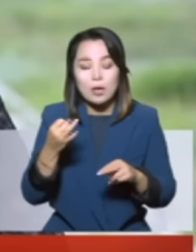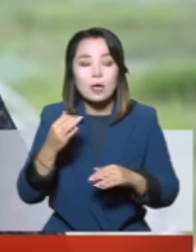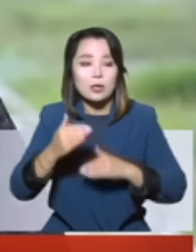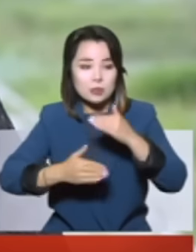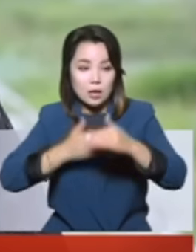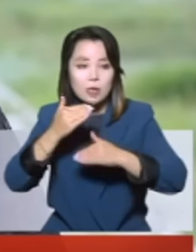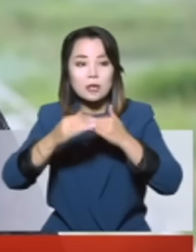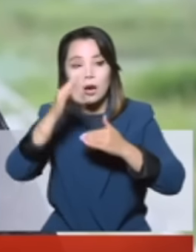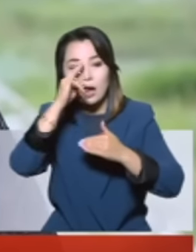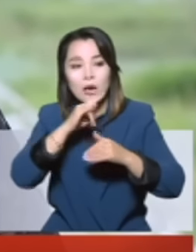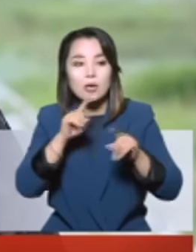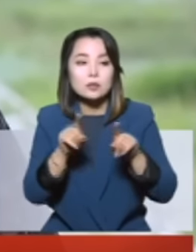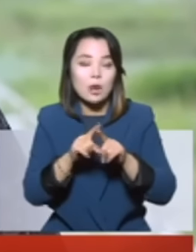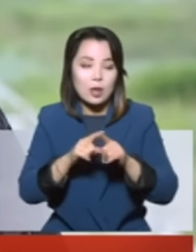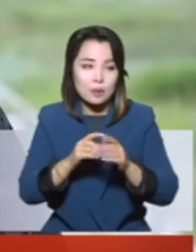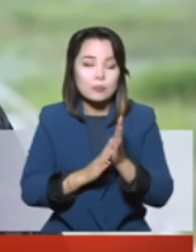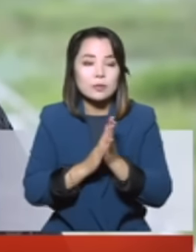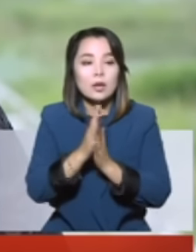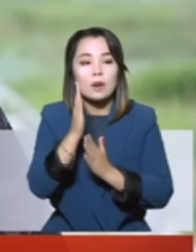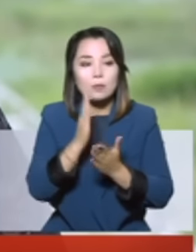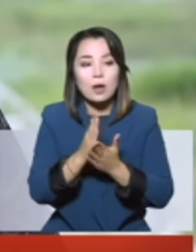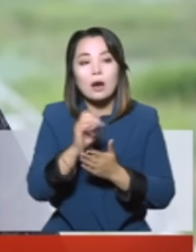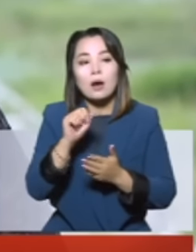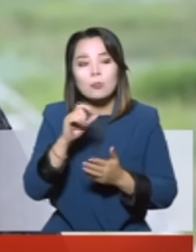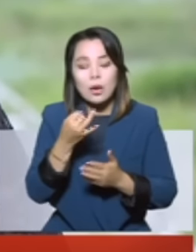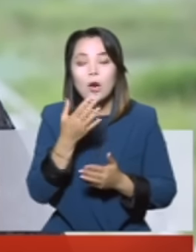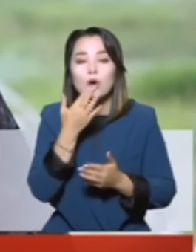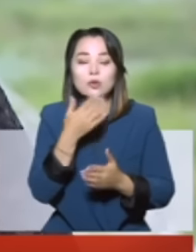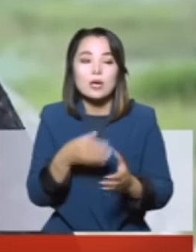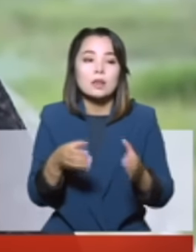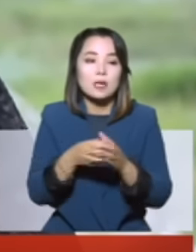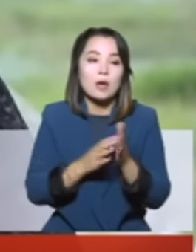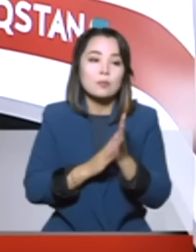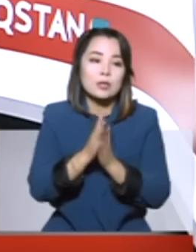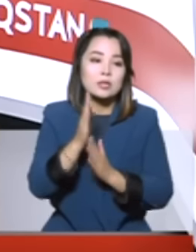сайын қазақ биіктейді. Абай биік деген сайын ұлт биіктейді.